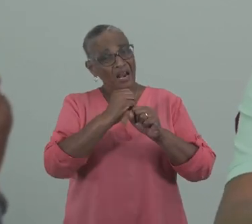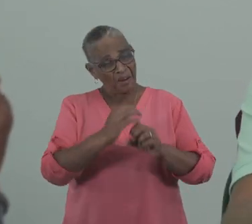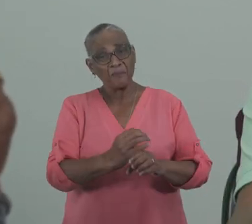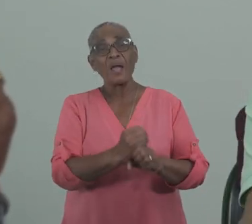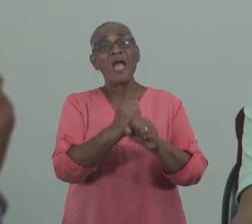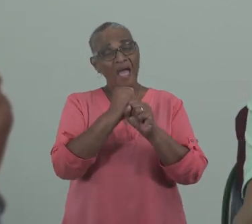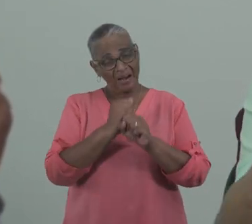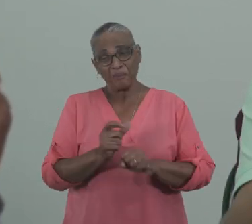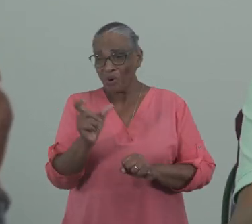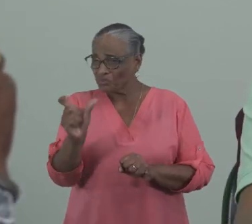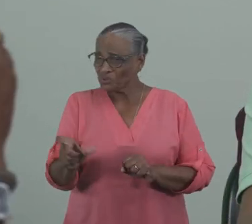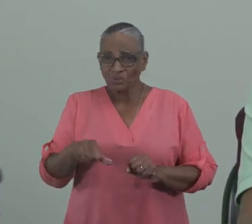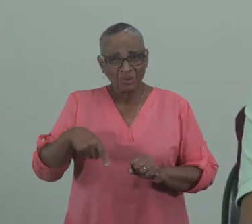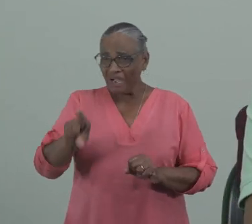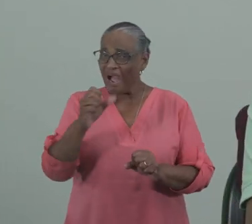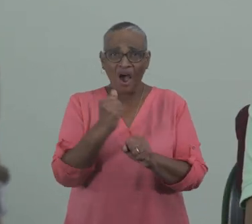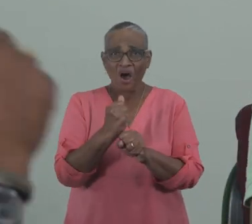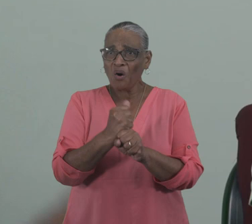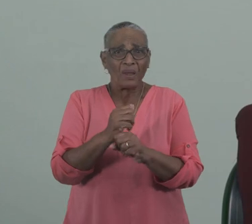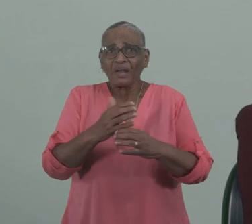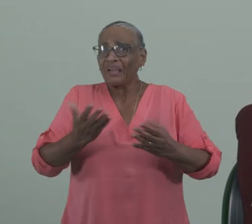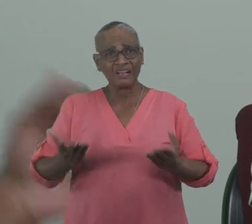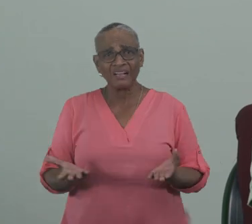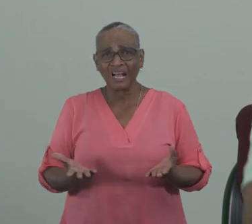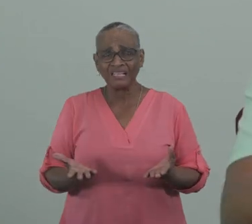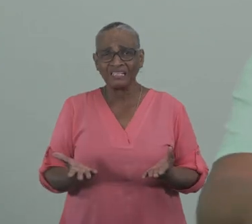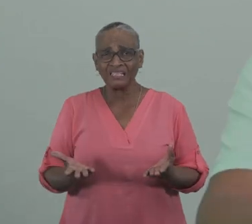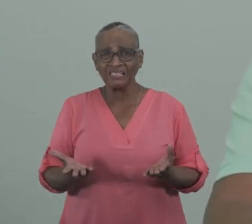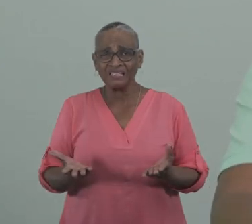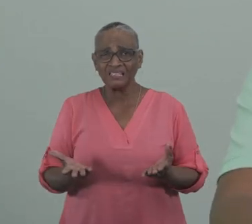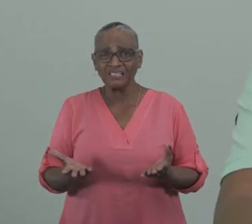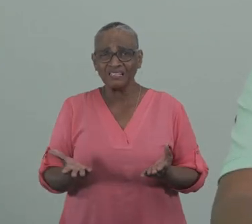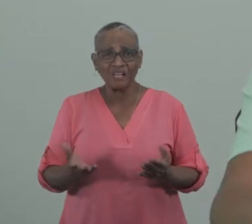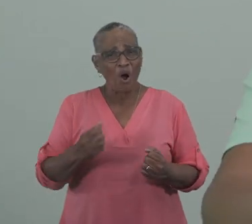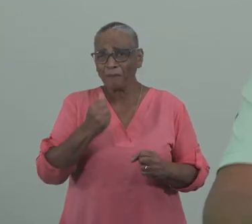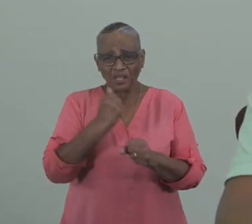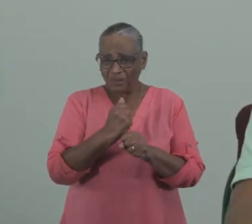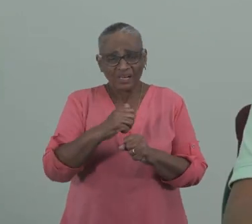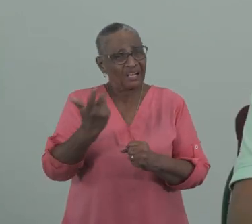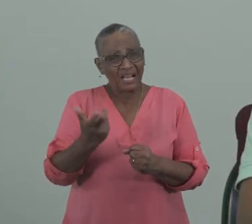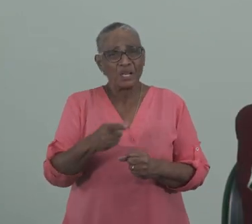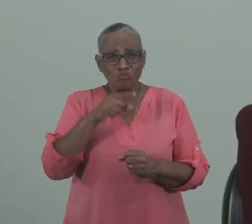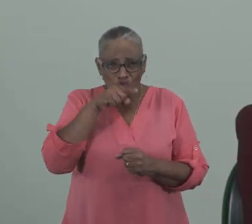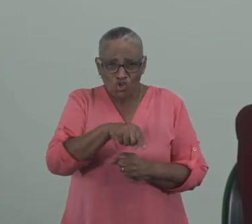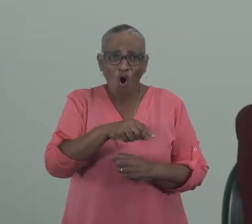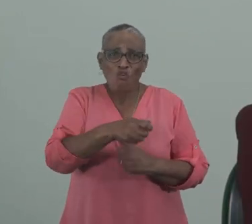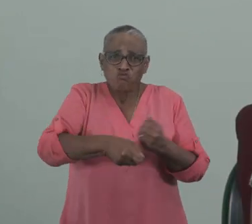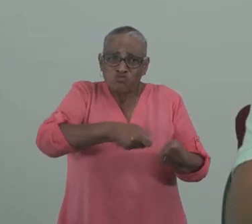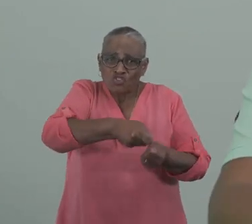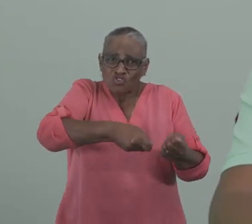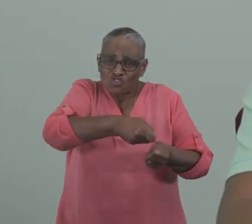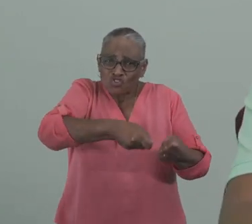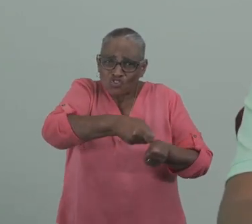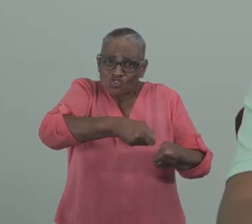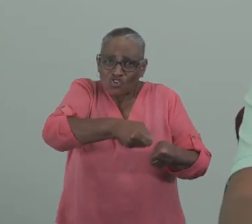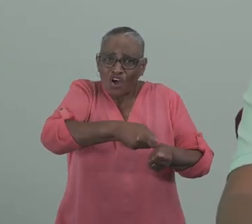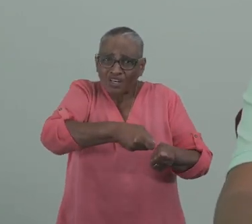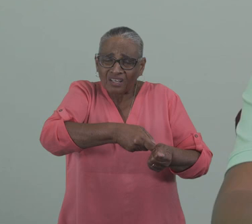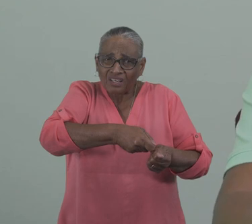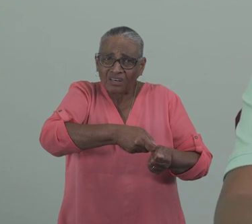zijn om doe je iets aan niet. Dan haal je iemand, niet alleen één persoon, een zieke persoon uit het arbeidsveld, maar die persoon die